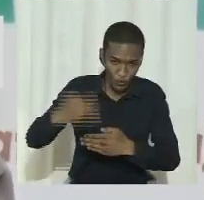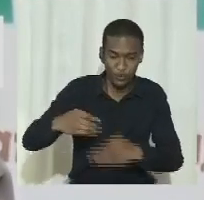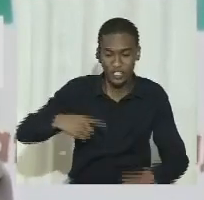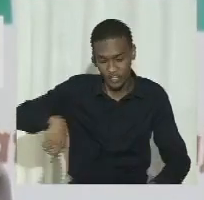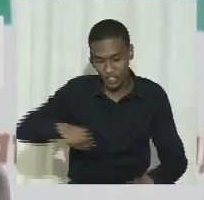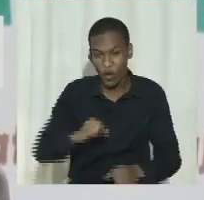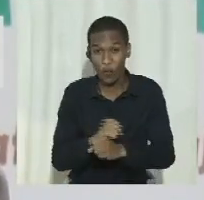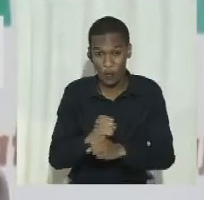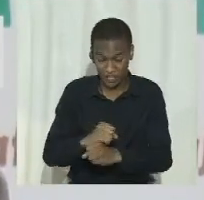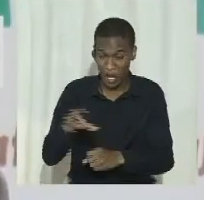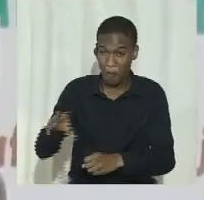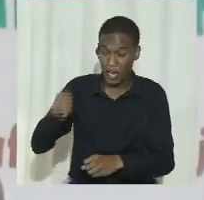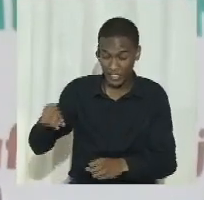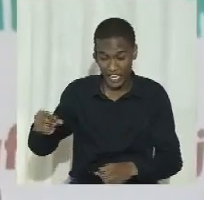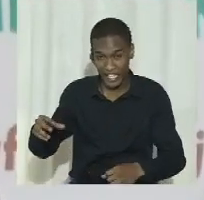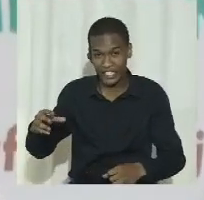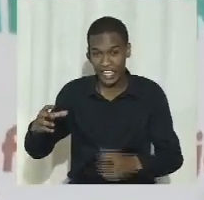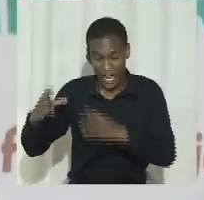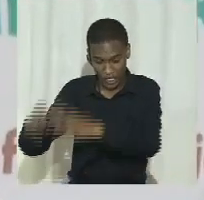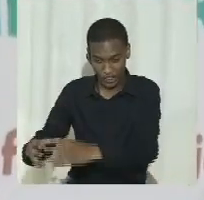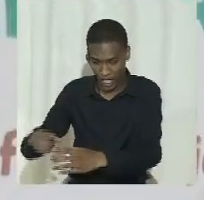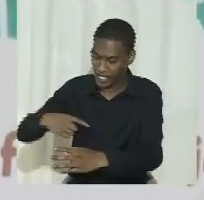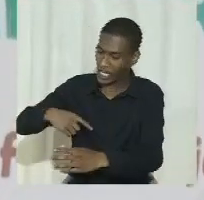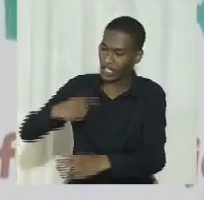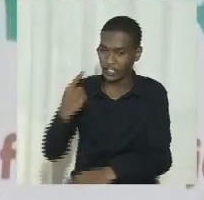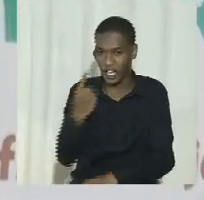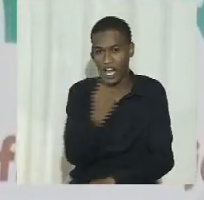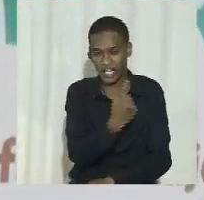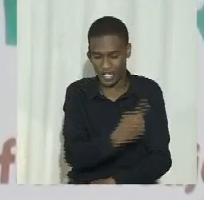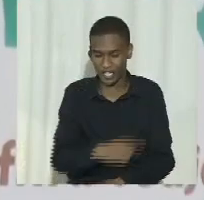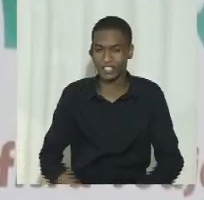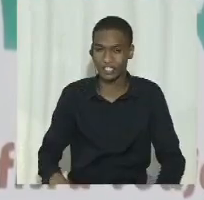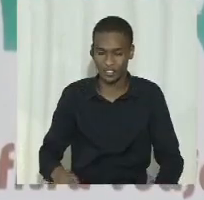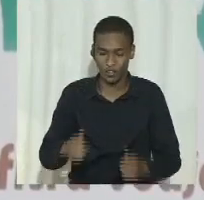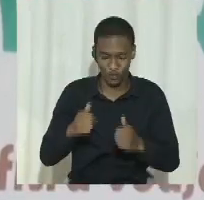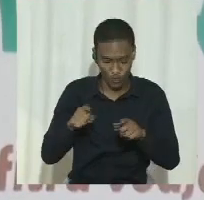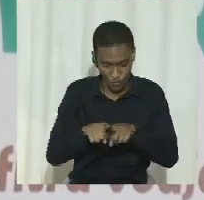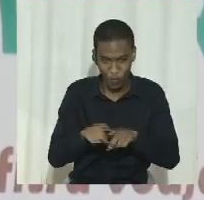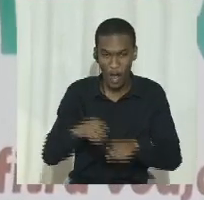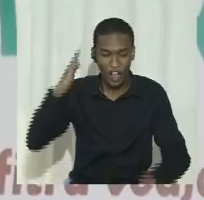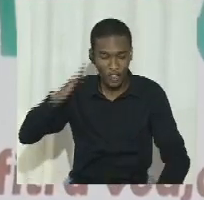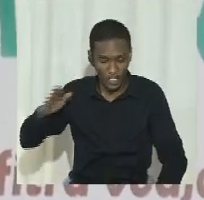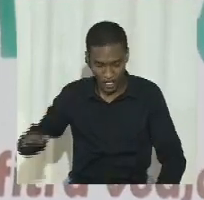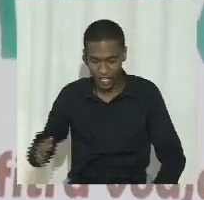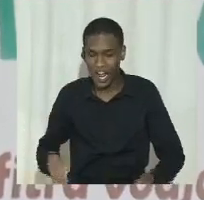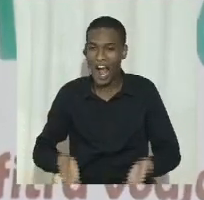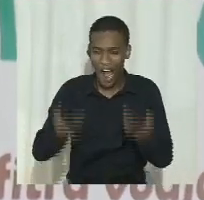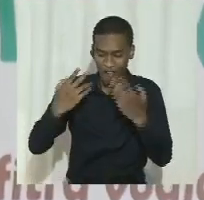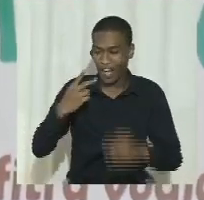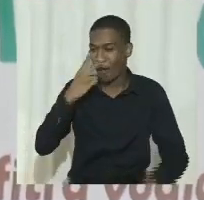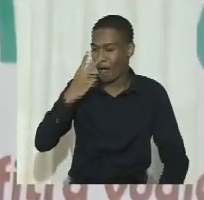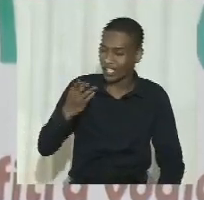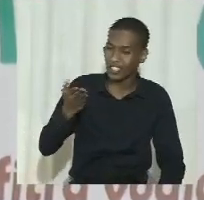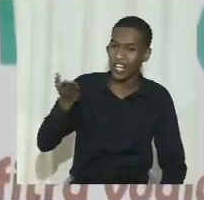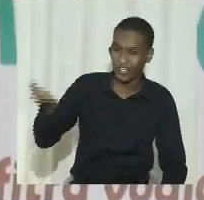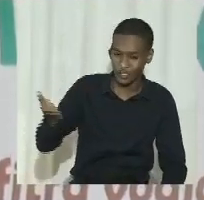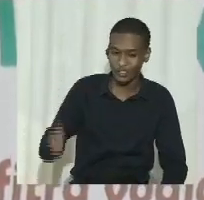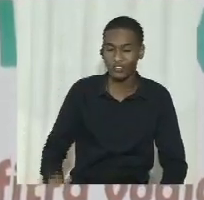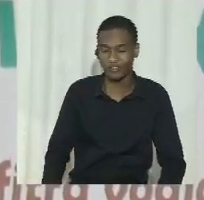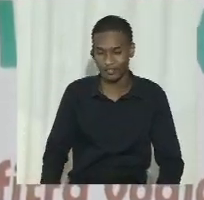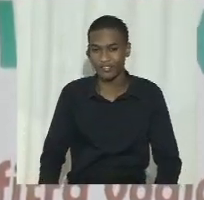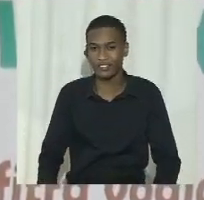ny tsirairay dia hanana anjara ihany koa ireo taranantsika anaoriana ka isy sy ho tonga amin'izay